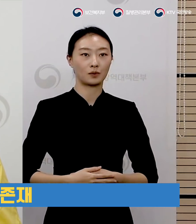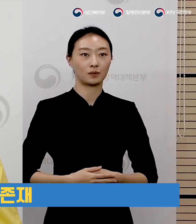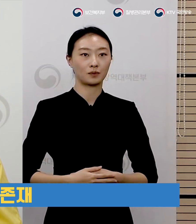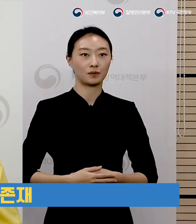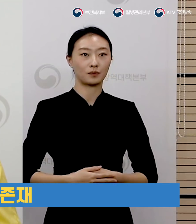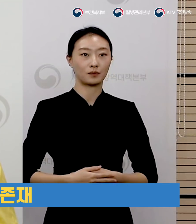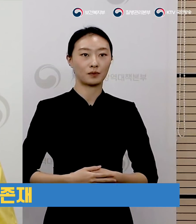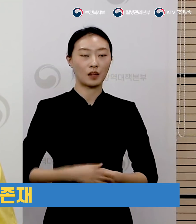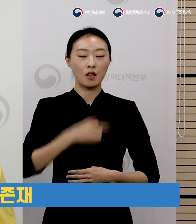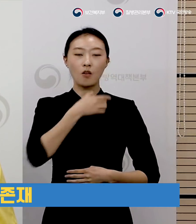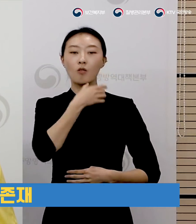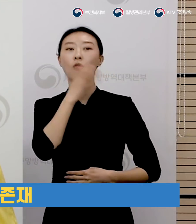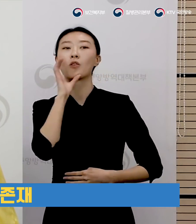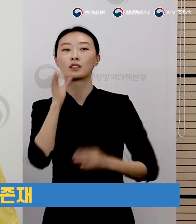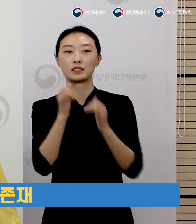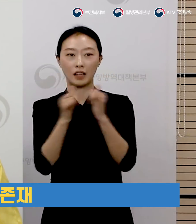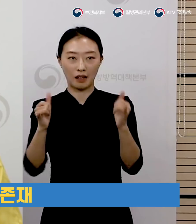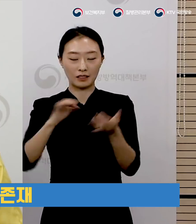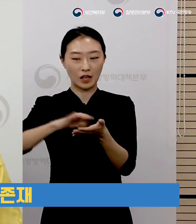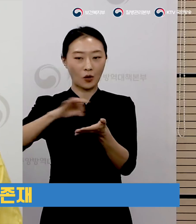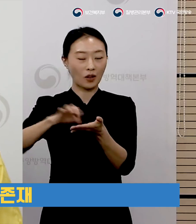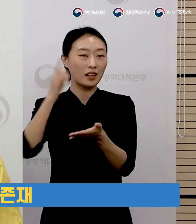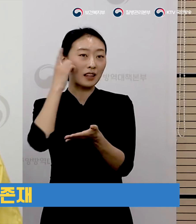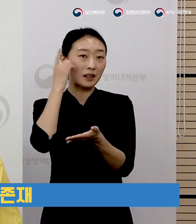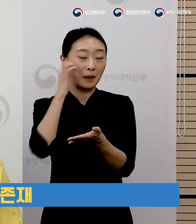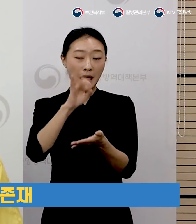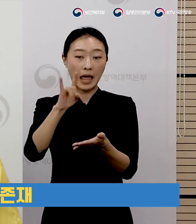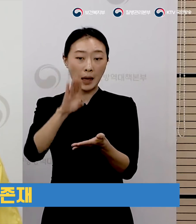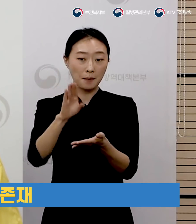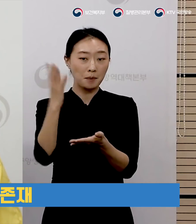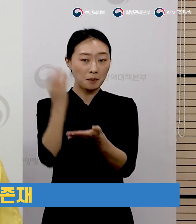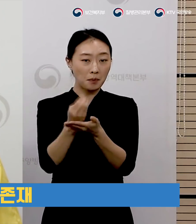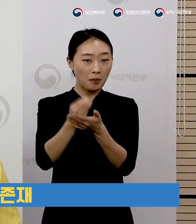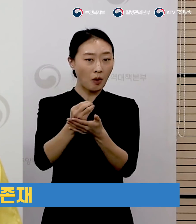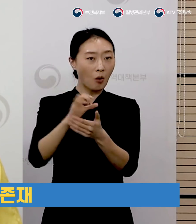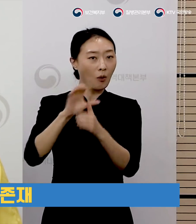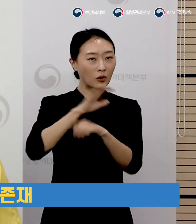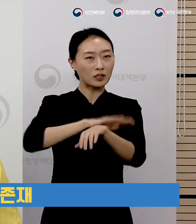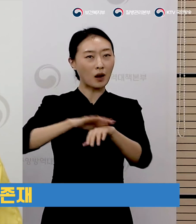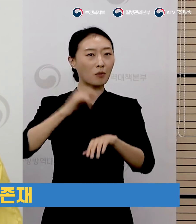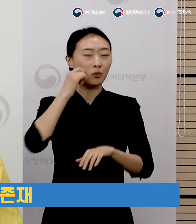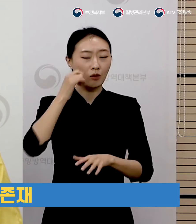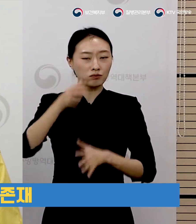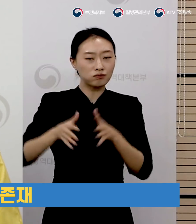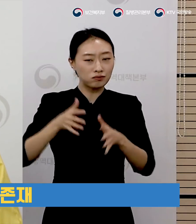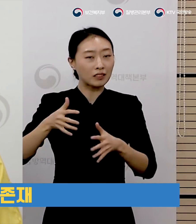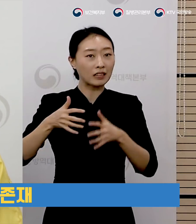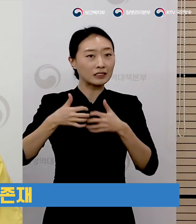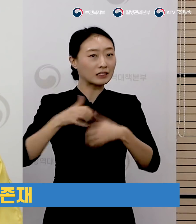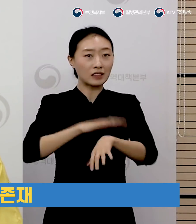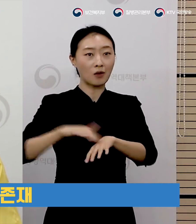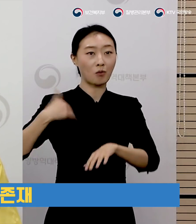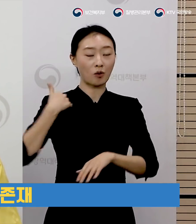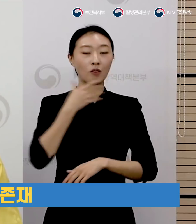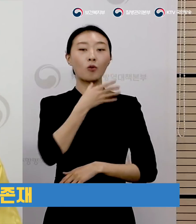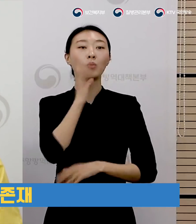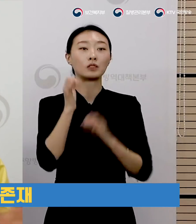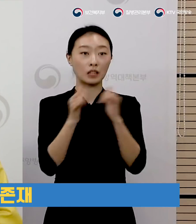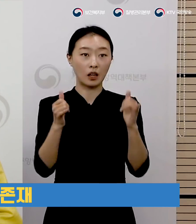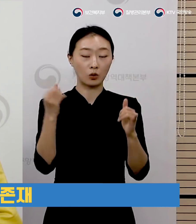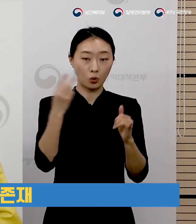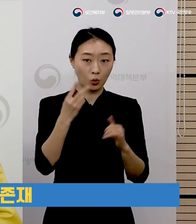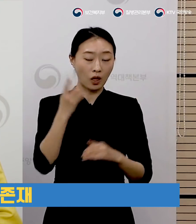투지폰하고 또 고령자 이제 앱을 이제 잘 활용하지 못하는 분들 그리고 이제 핸드폰을